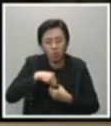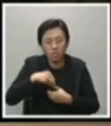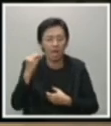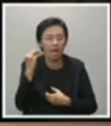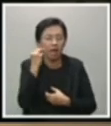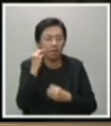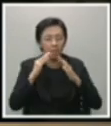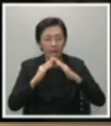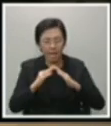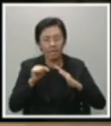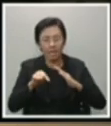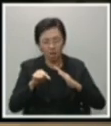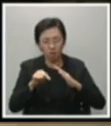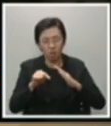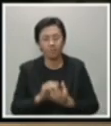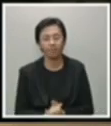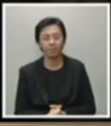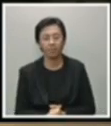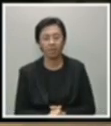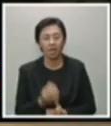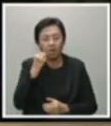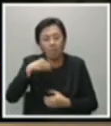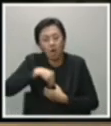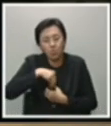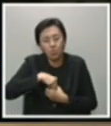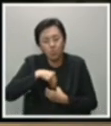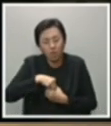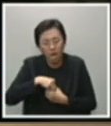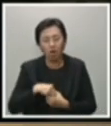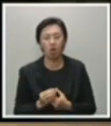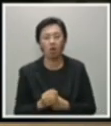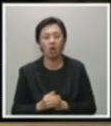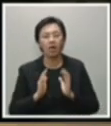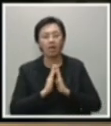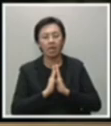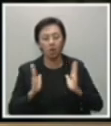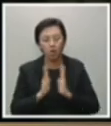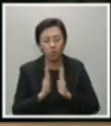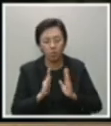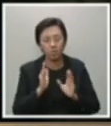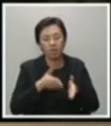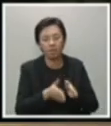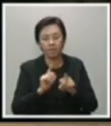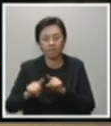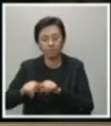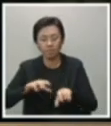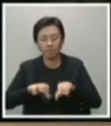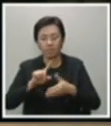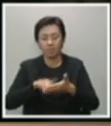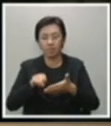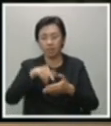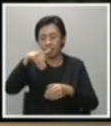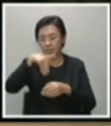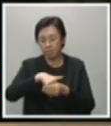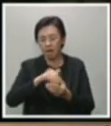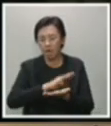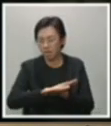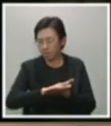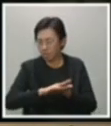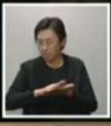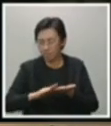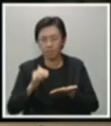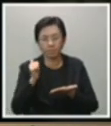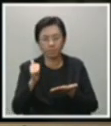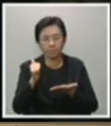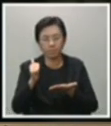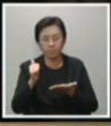านพักรับรองนะคะขณะเดียวกันก็ได้มีการกล่าวขอบคุณทุกภาคส่วนที่จัดการเลือกตั้งให้เกิดความเรียบร้อย